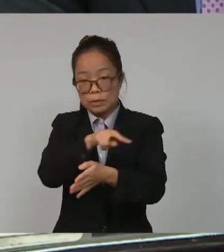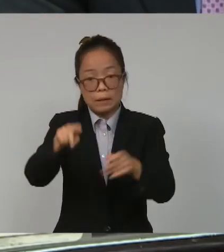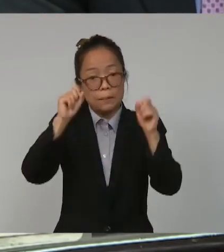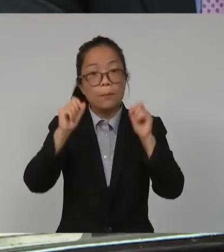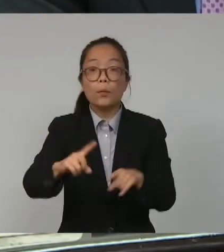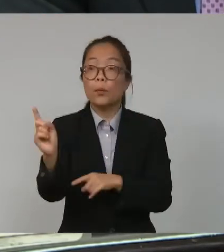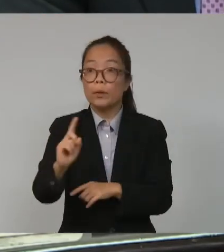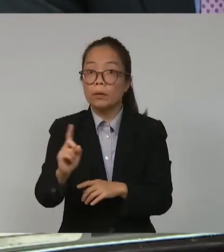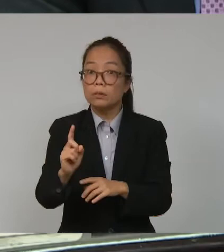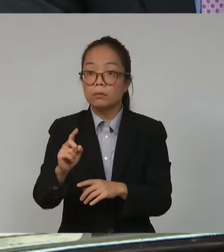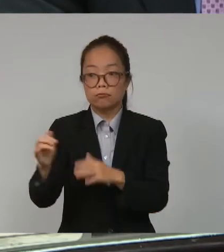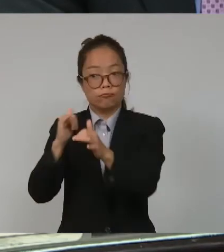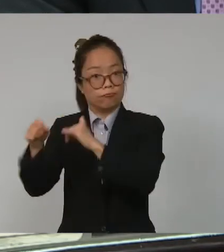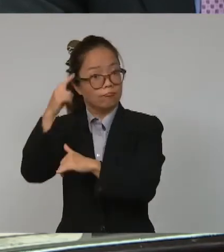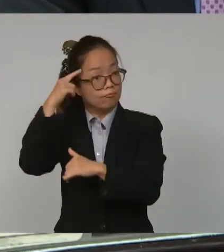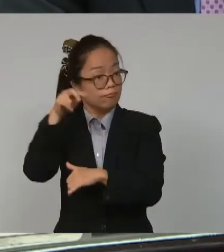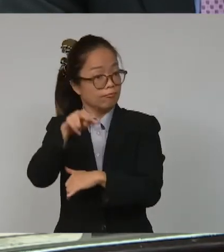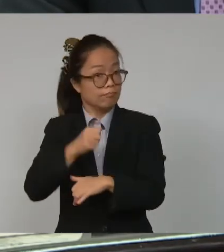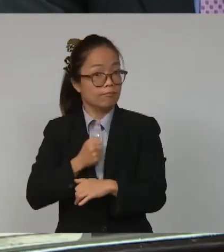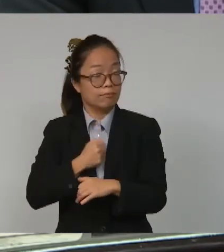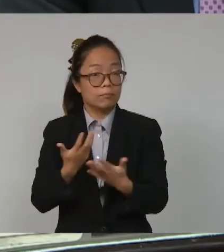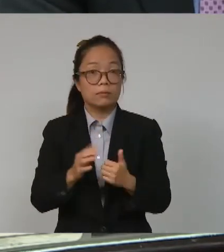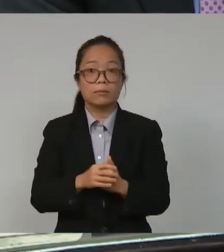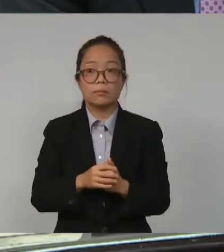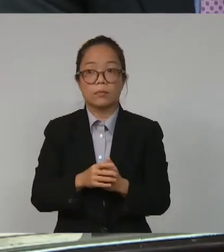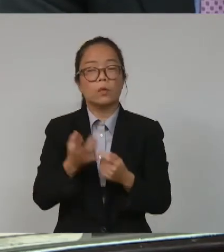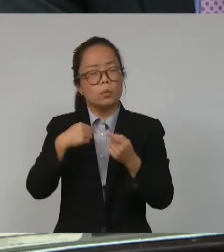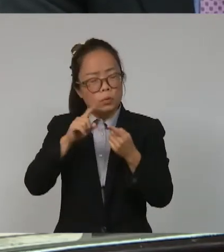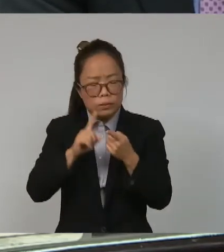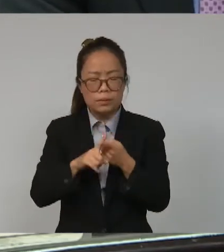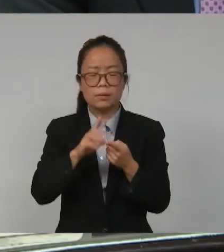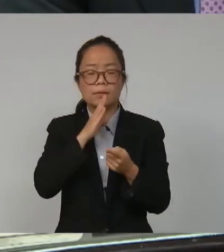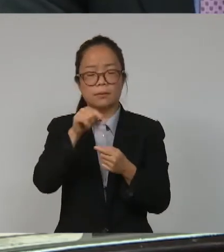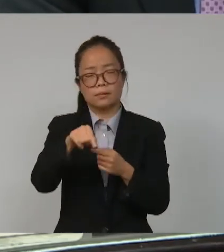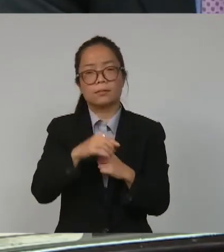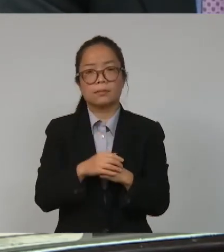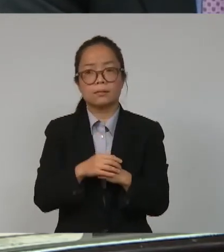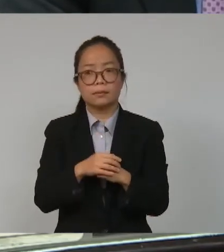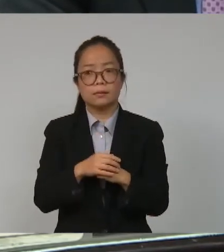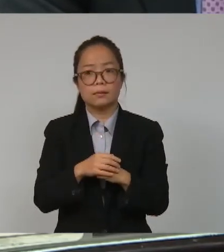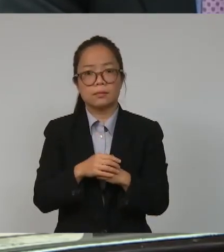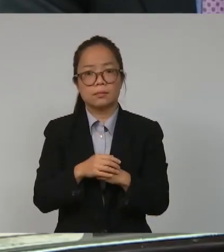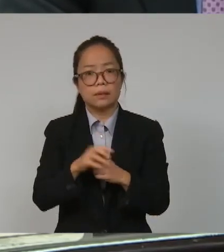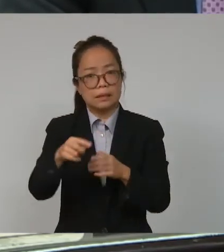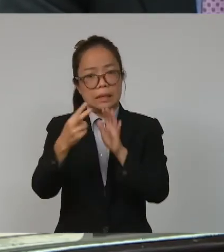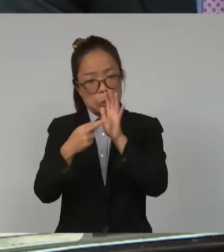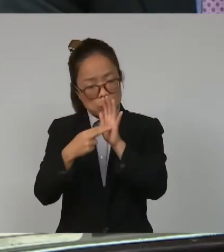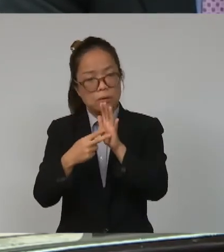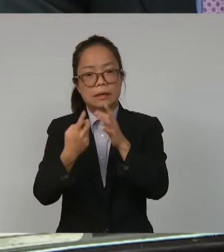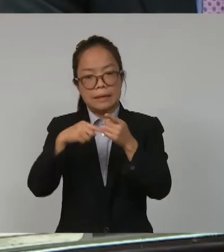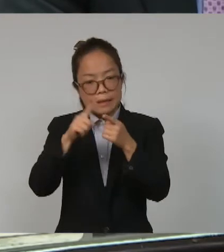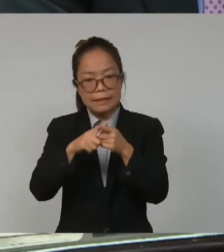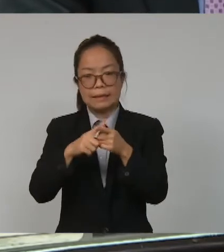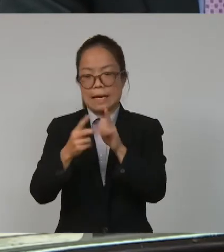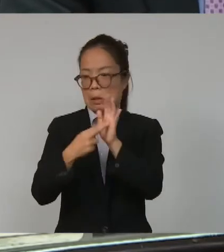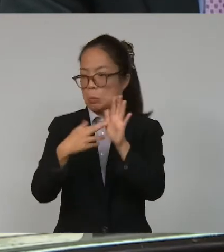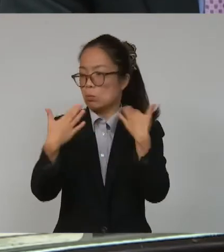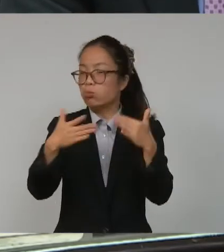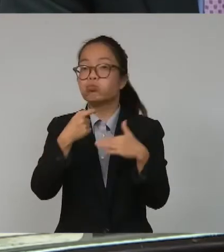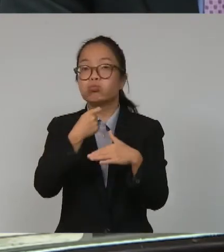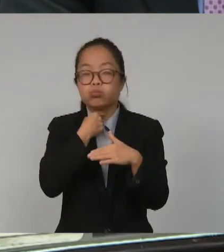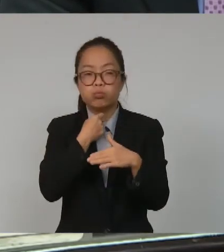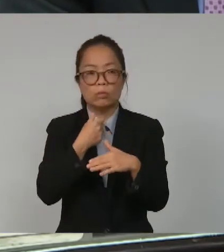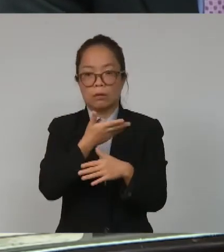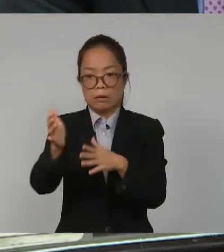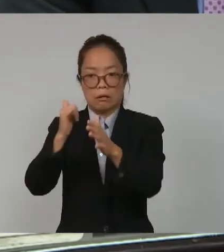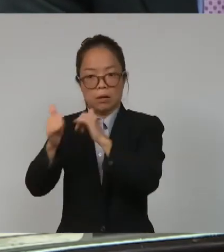方在哪里？啊，我觉得我们应该是在这方面的说明，我们把它说清楚，让人民知